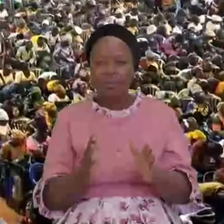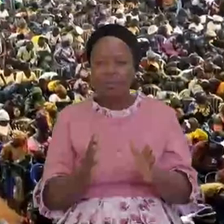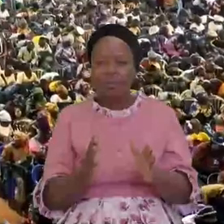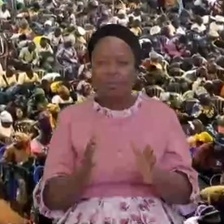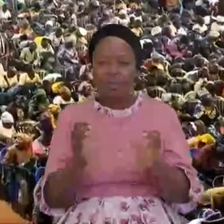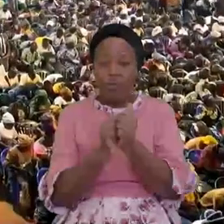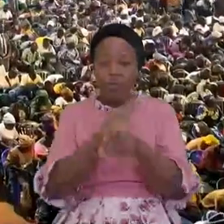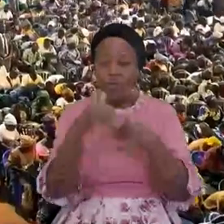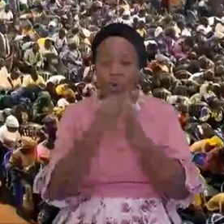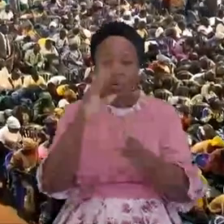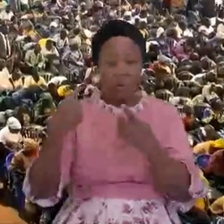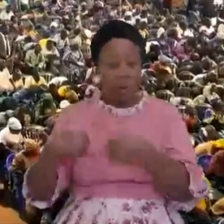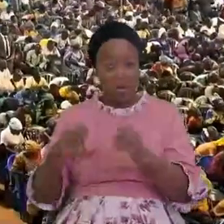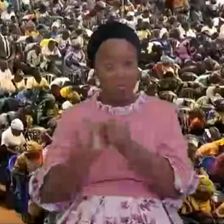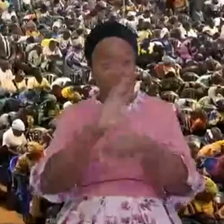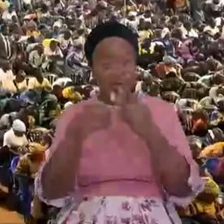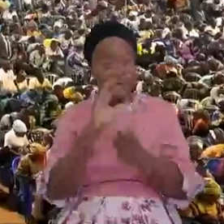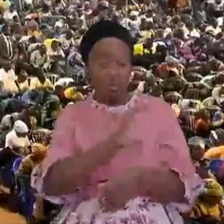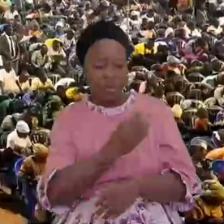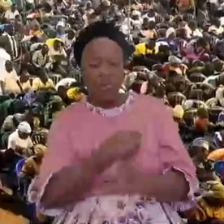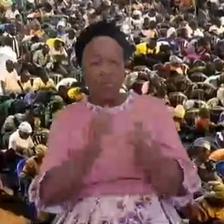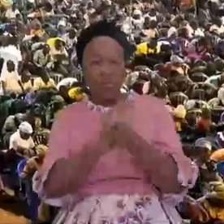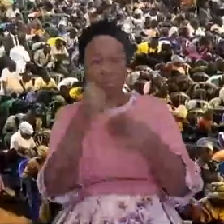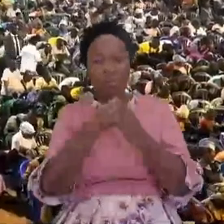au Rédempteur digne de confiance.